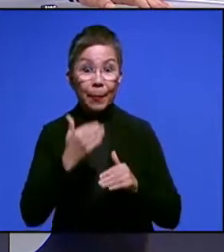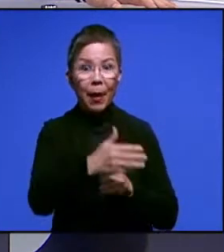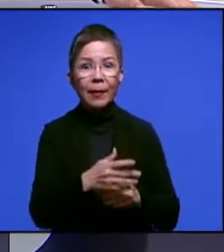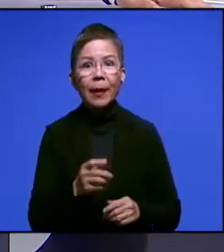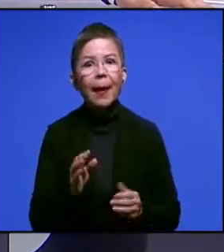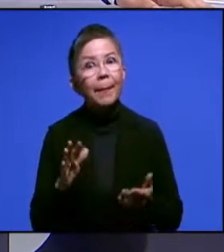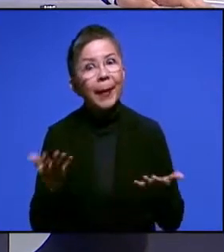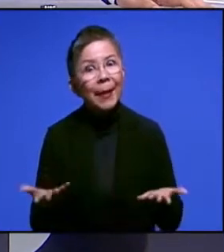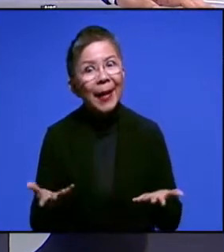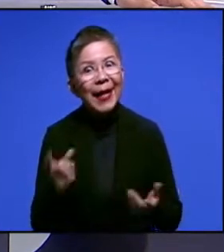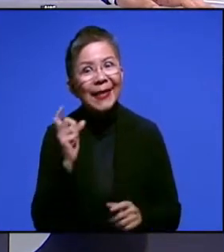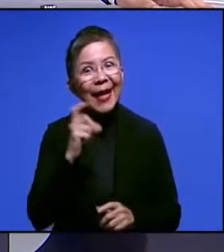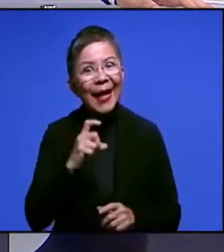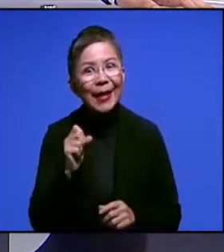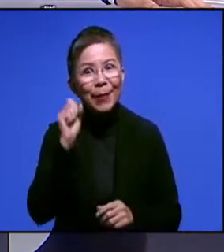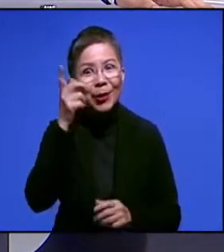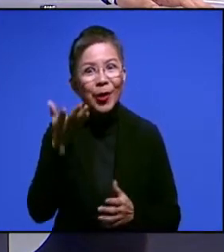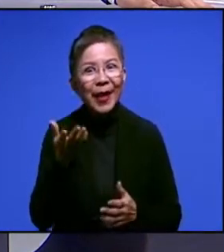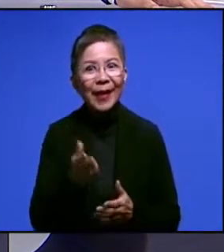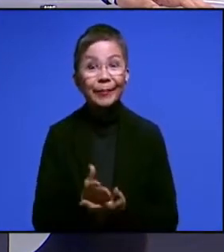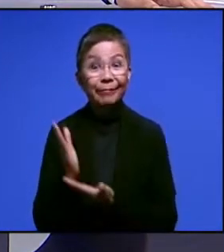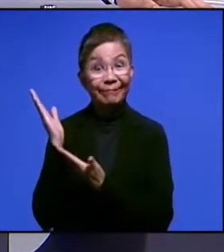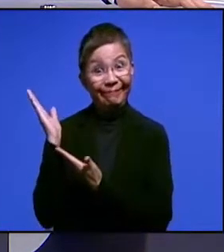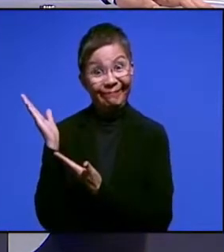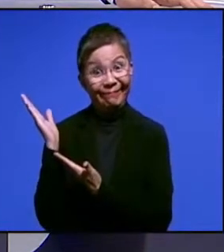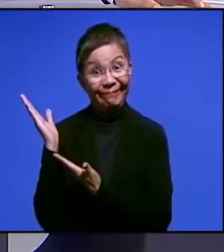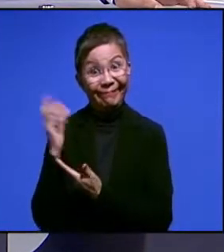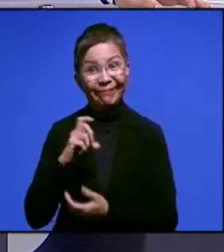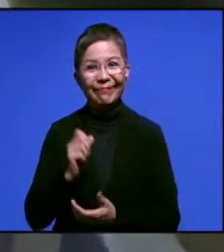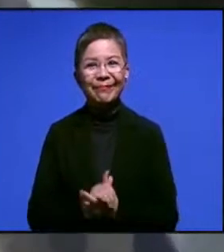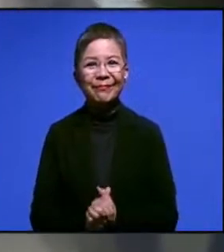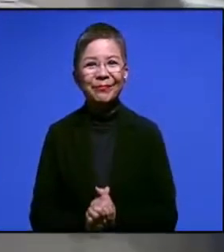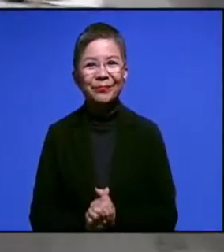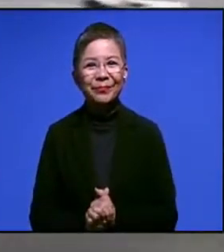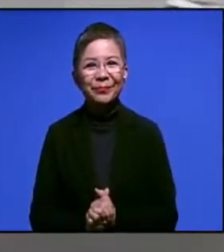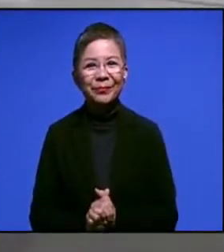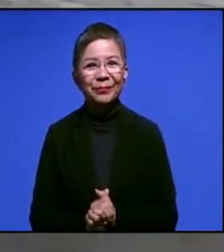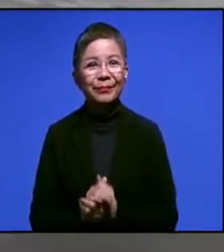untuk layanan kesehatan di esok harinya Bagaimana caranya ini dia yang